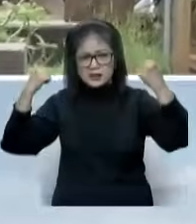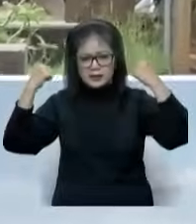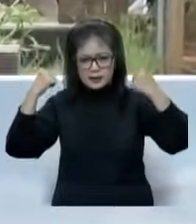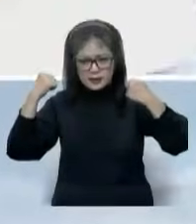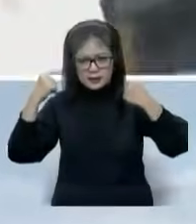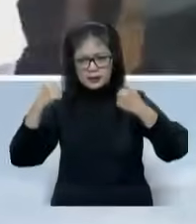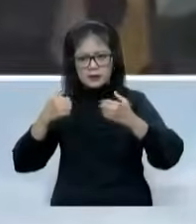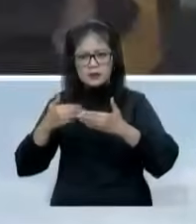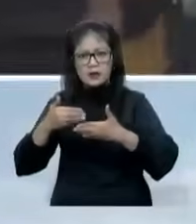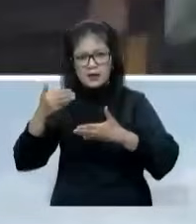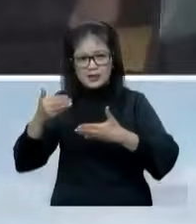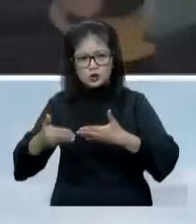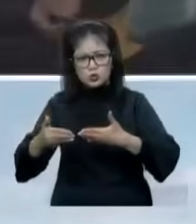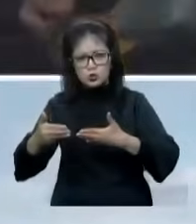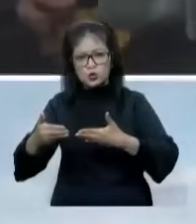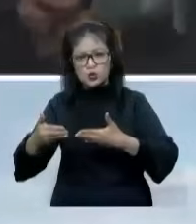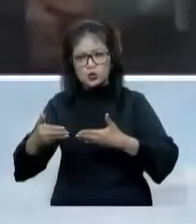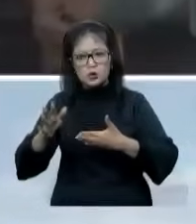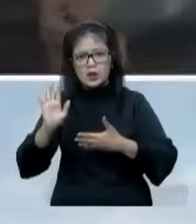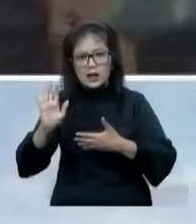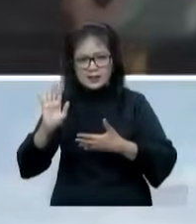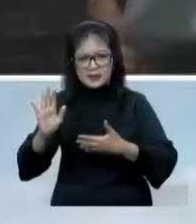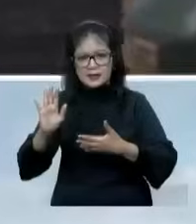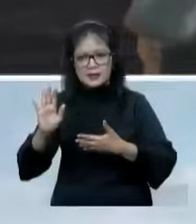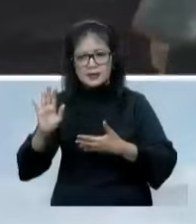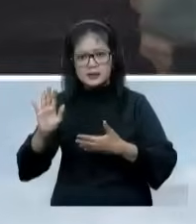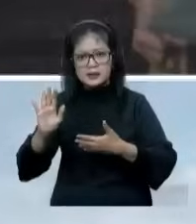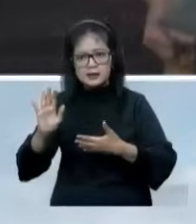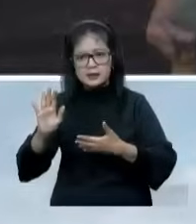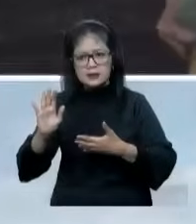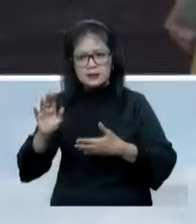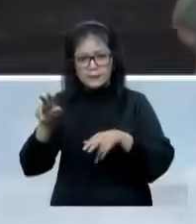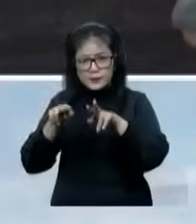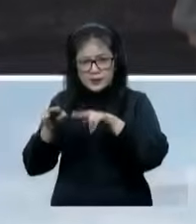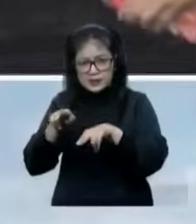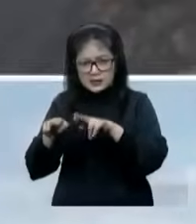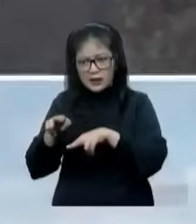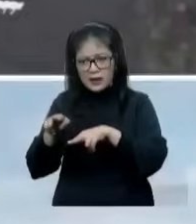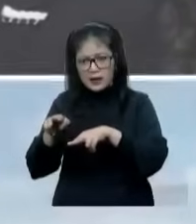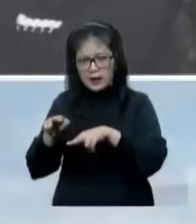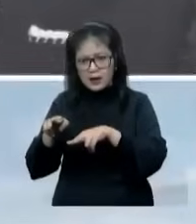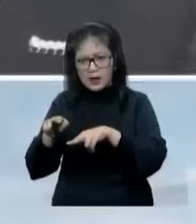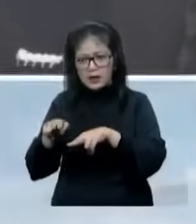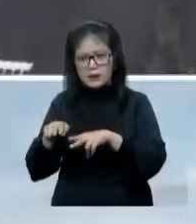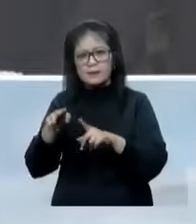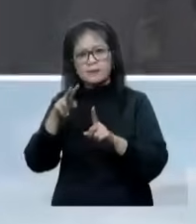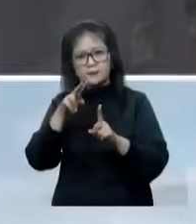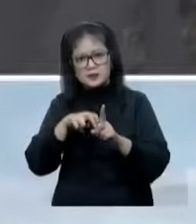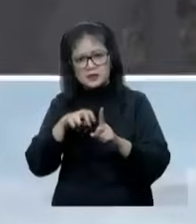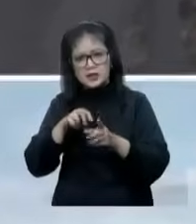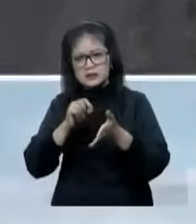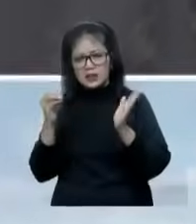kemudian setelah itu nanti akan dilakukan eh pemeriksaan terhadap saudara da sebagai